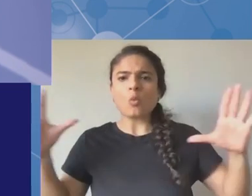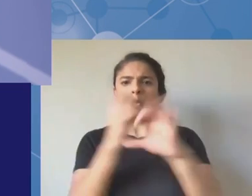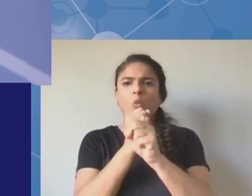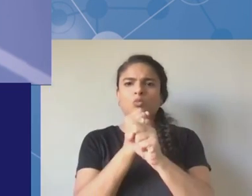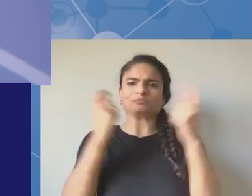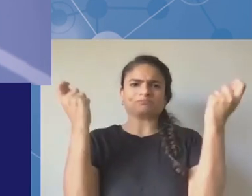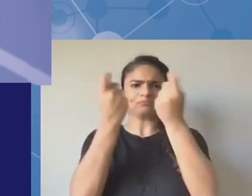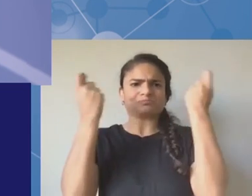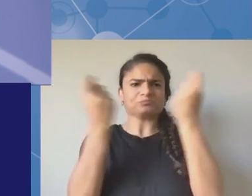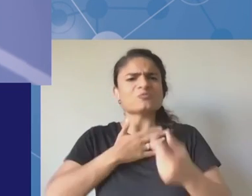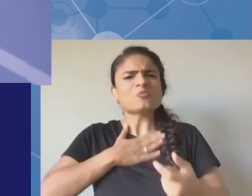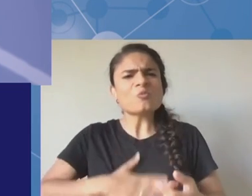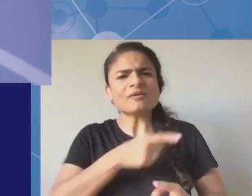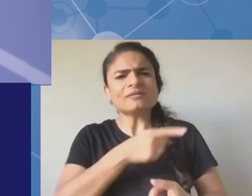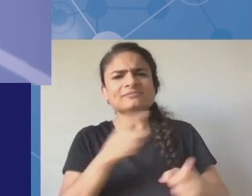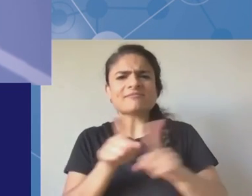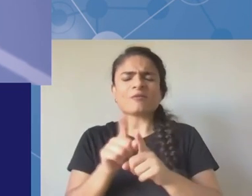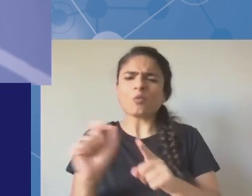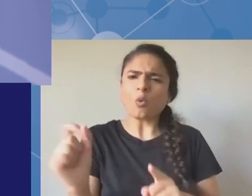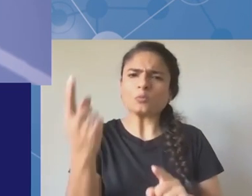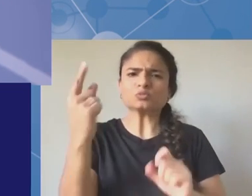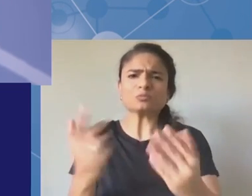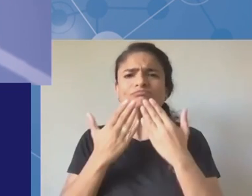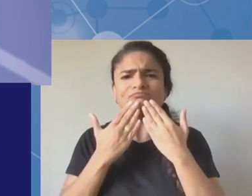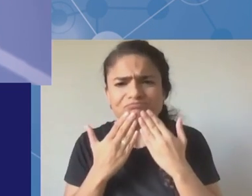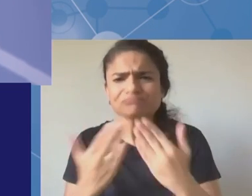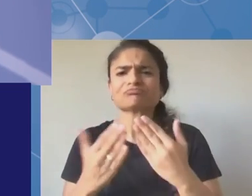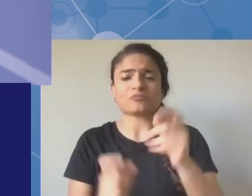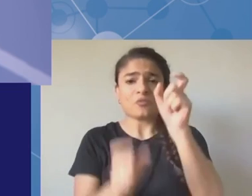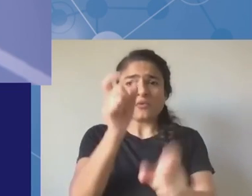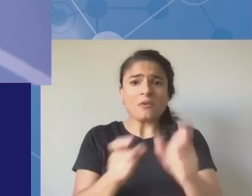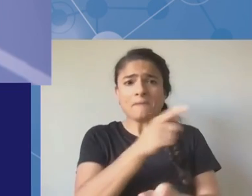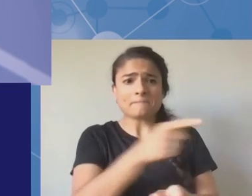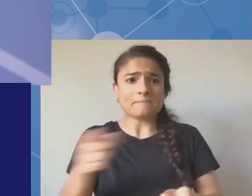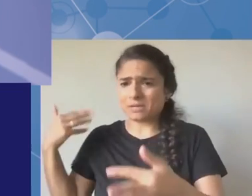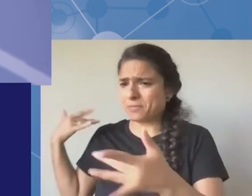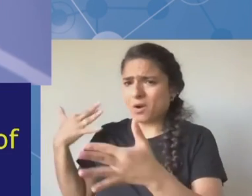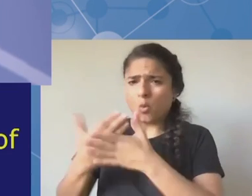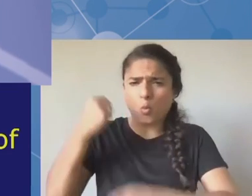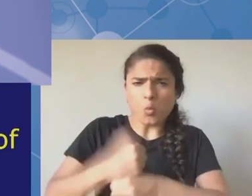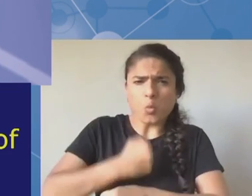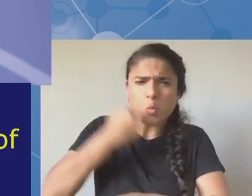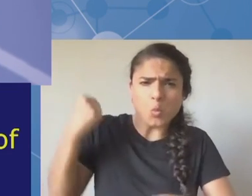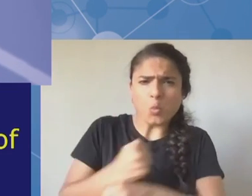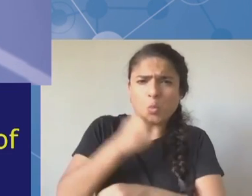здесь прокомментировать некоторые высказывания во время